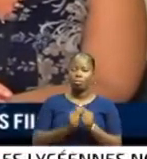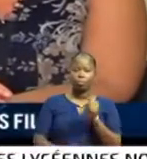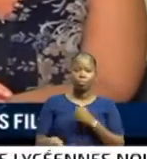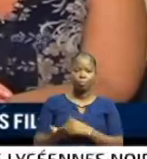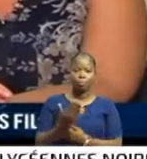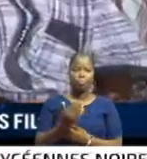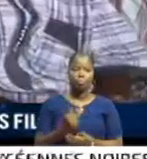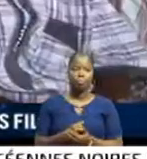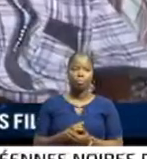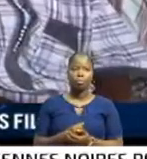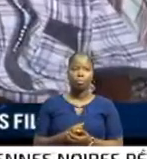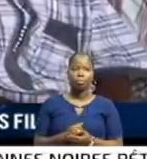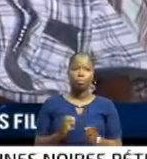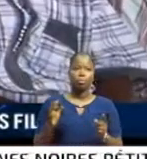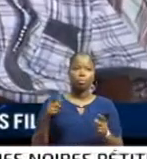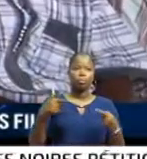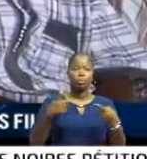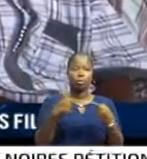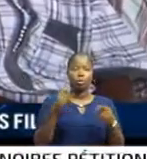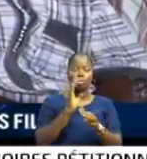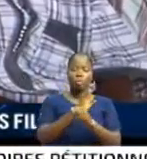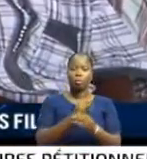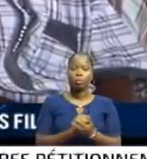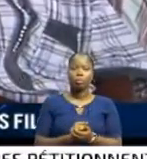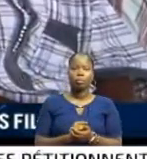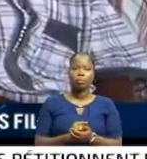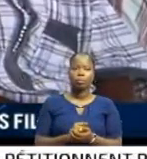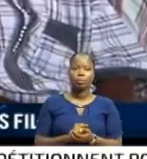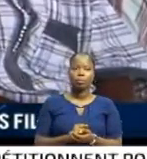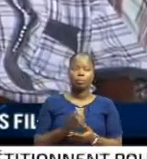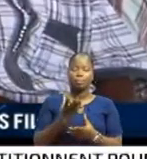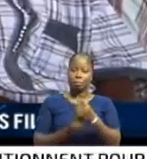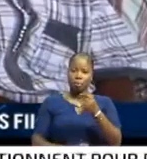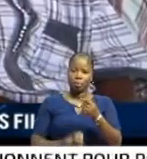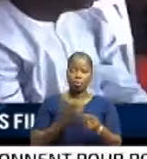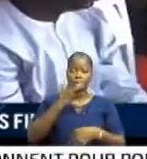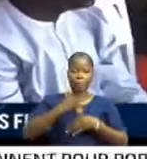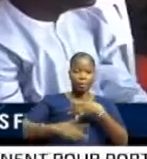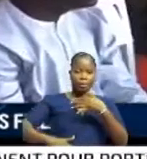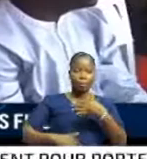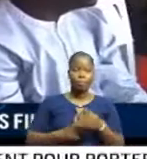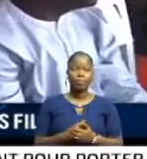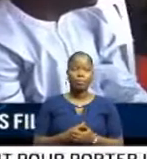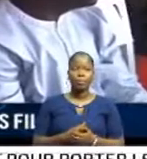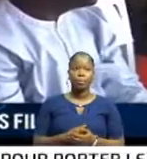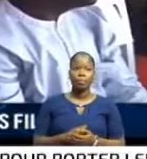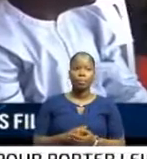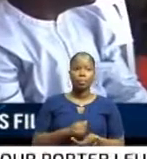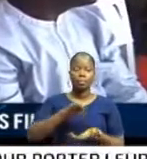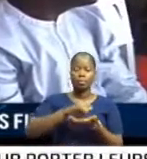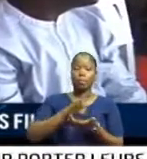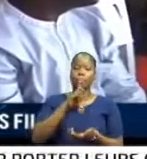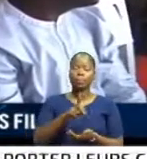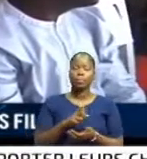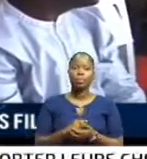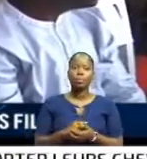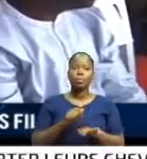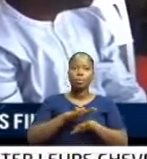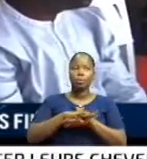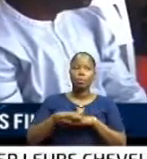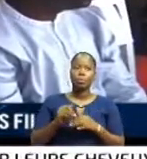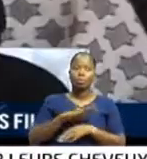l'ennemi et puis l'autre volet c'est la fortification le pain c'est ça qu'on mange ici pour le petit déjeuner par exemple